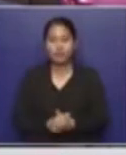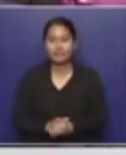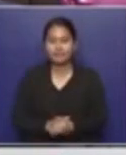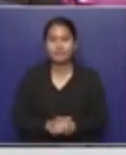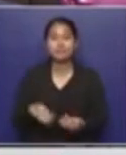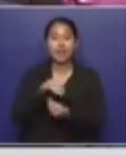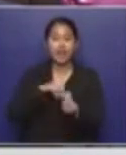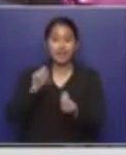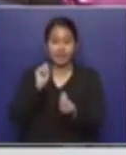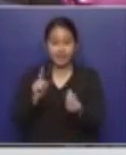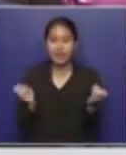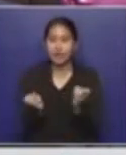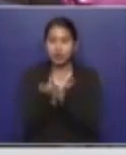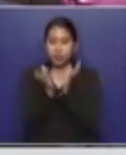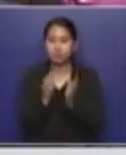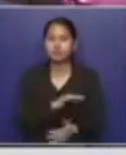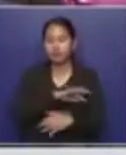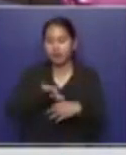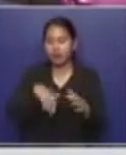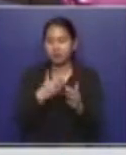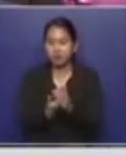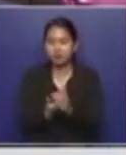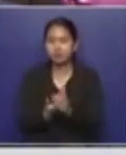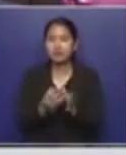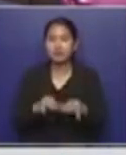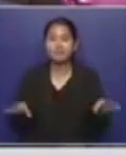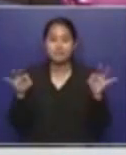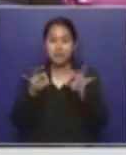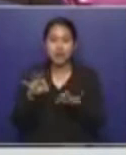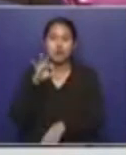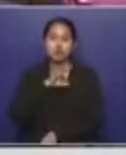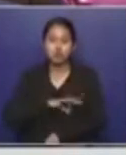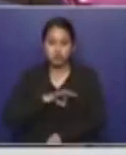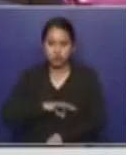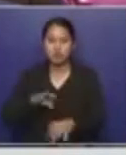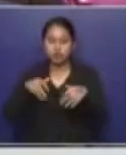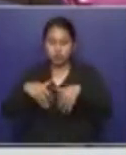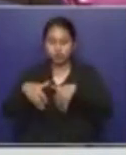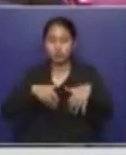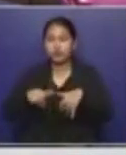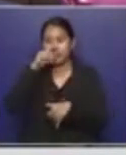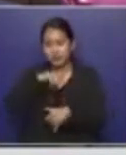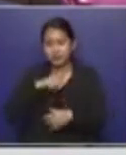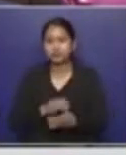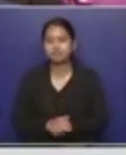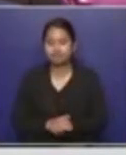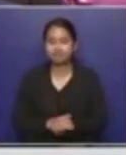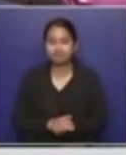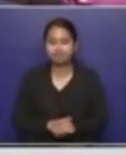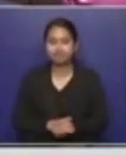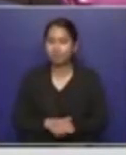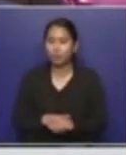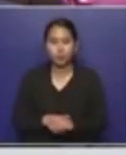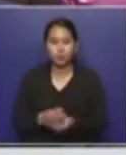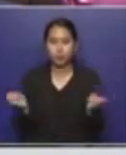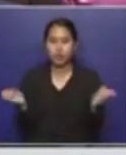ศรษฐกิจทุกอย่างและที่สำคัญความรู้สึกของพี่น้องประชาชนได้รับผลกระท